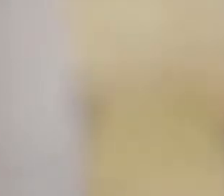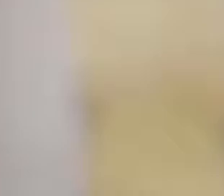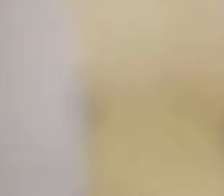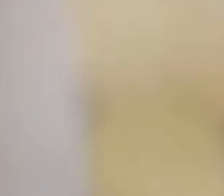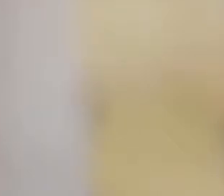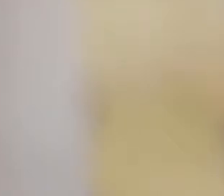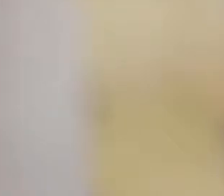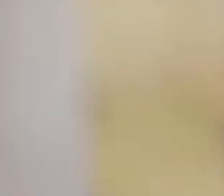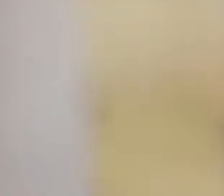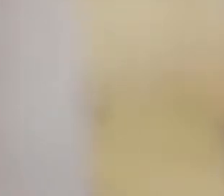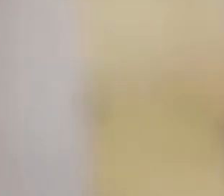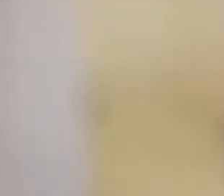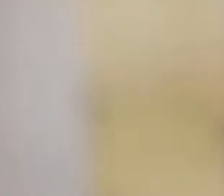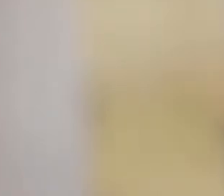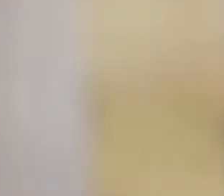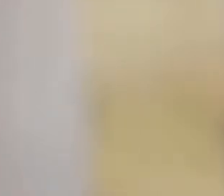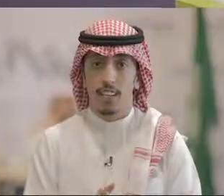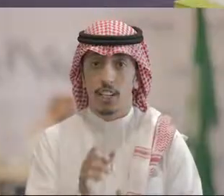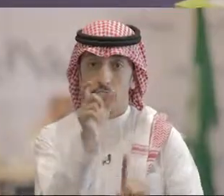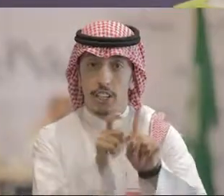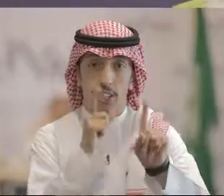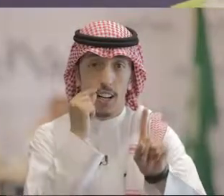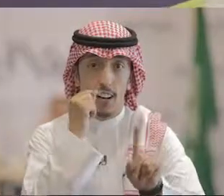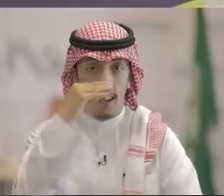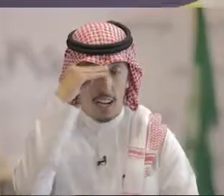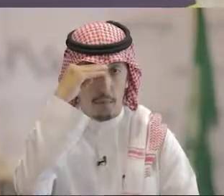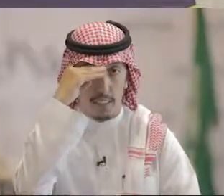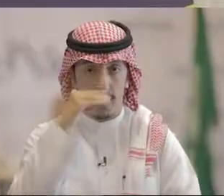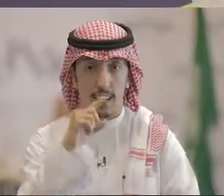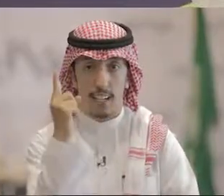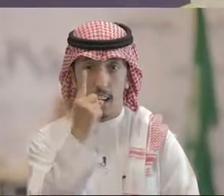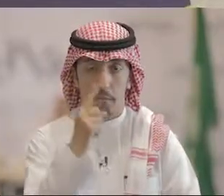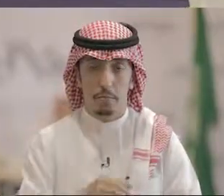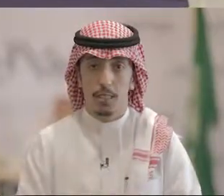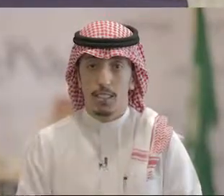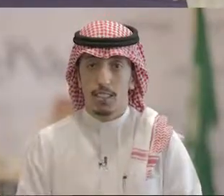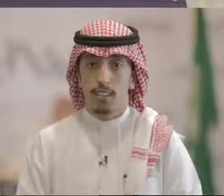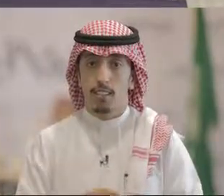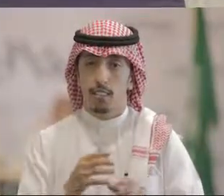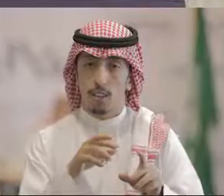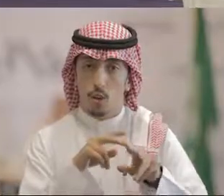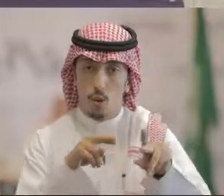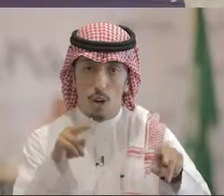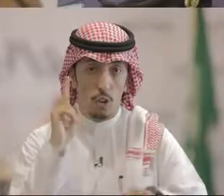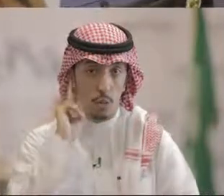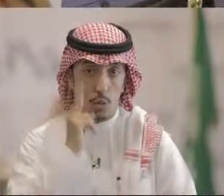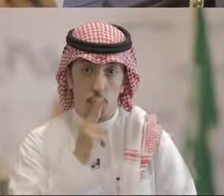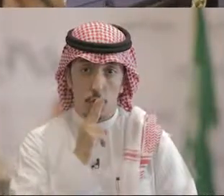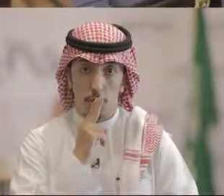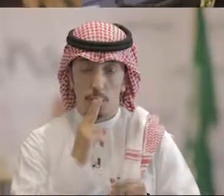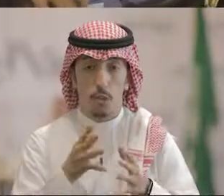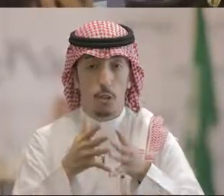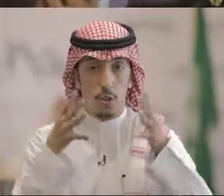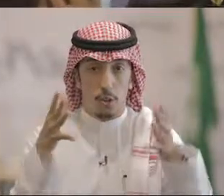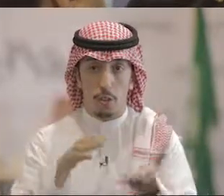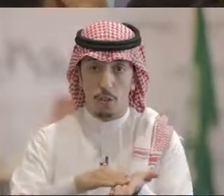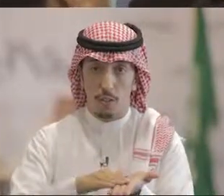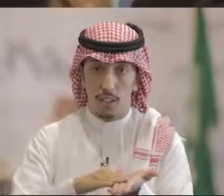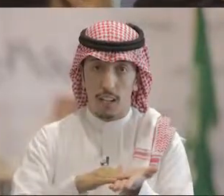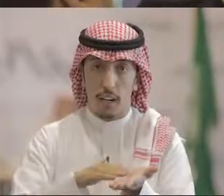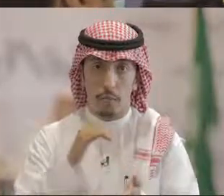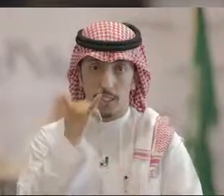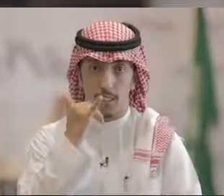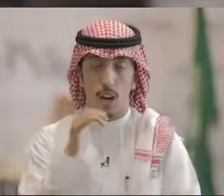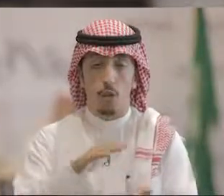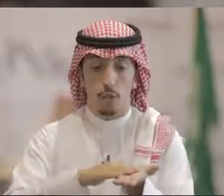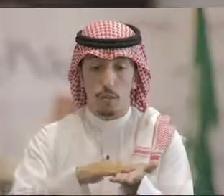عندي نصيحة مهمة جدا لرجال الأمن العام. أخوانكم الصم كثر في